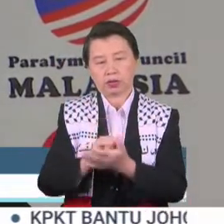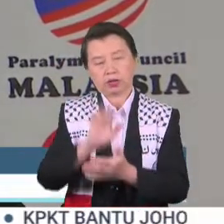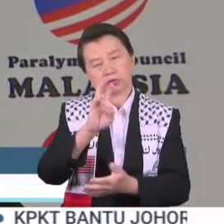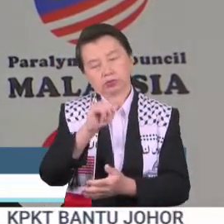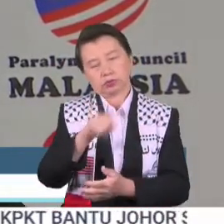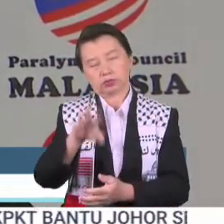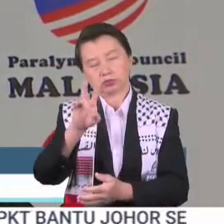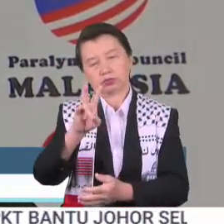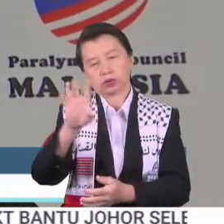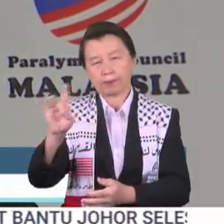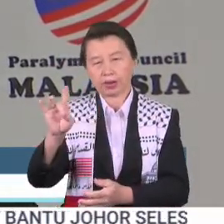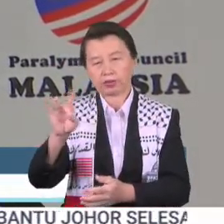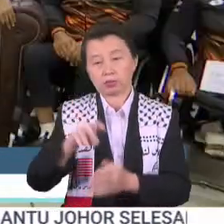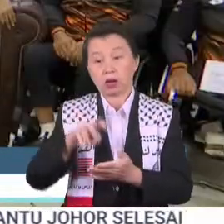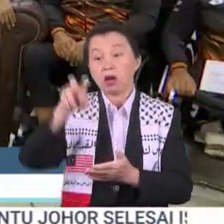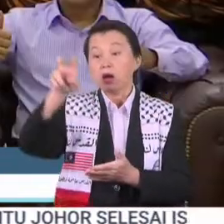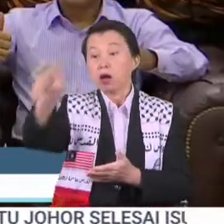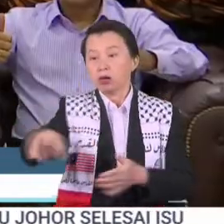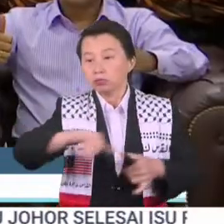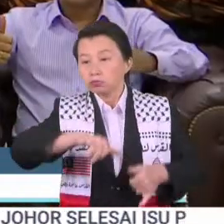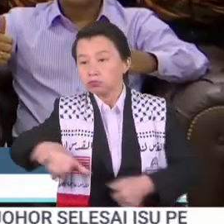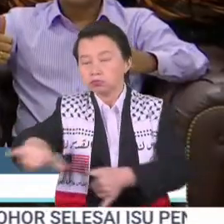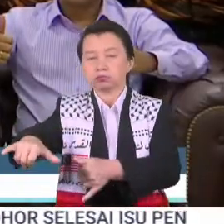ataupun 7-8.